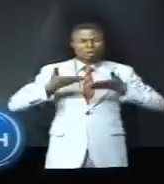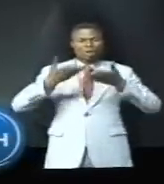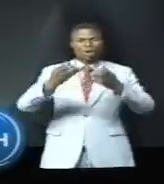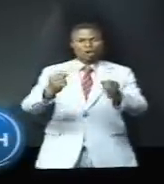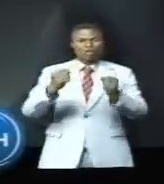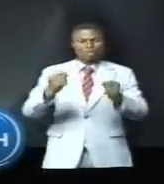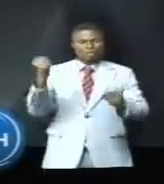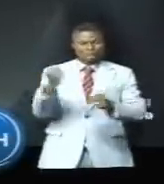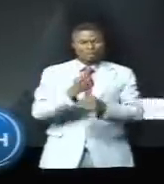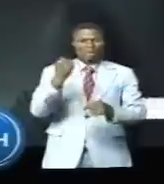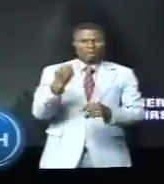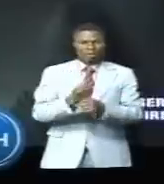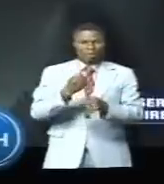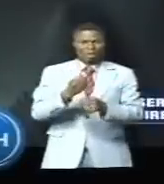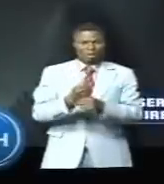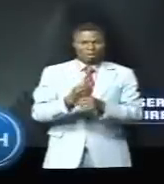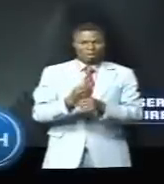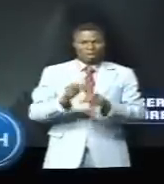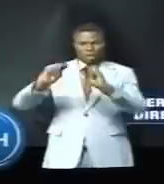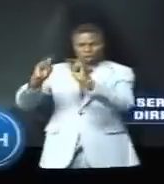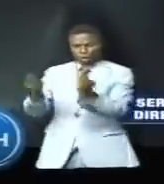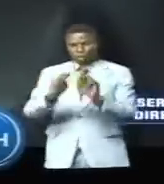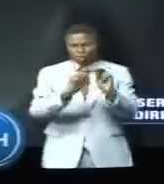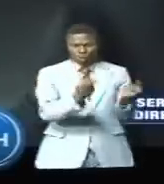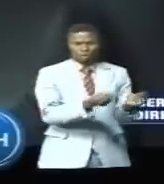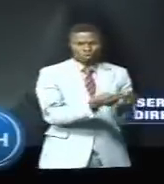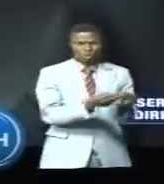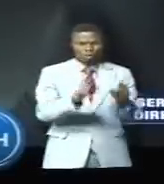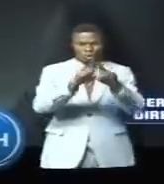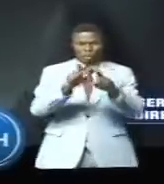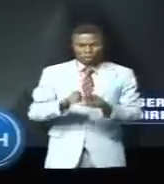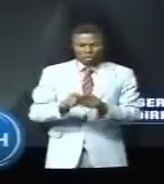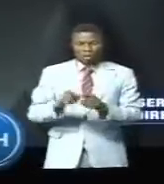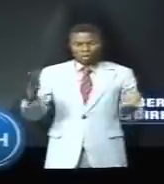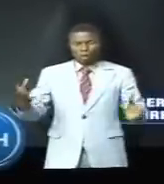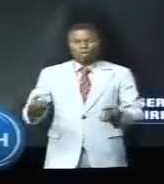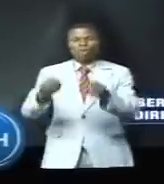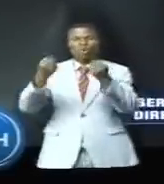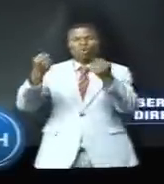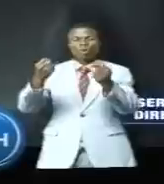aux travaux dans les panels où vous vous trouverez